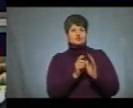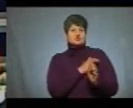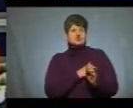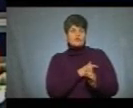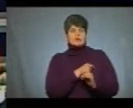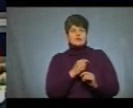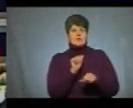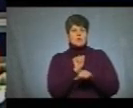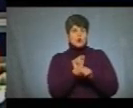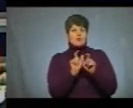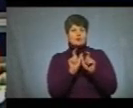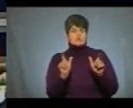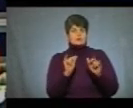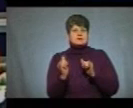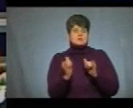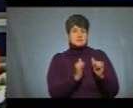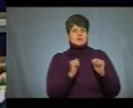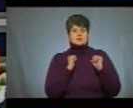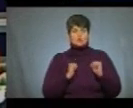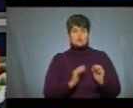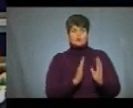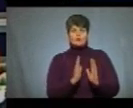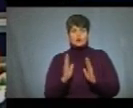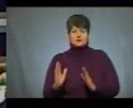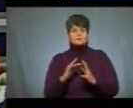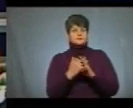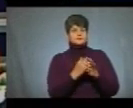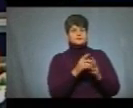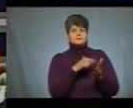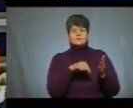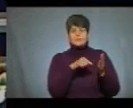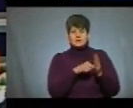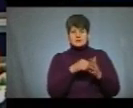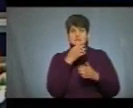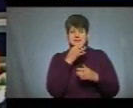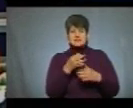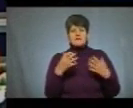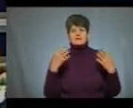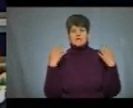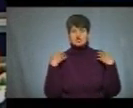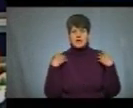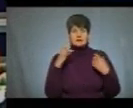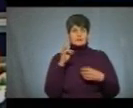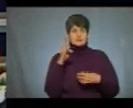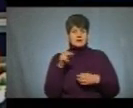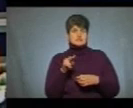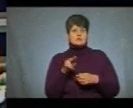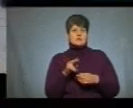блокпостах, будуть забезпечувати спокій та правопорядок в населених пунктах, повідомив начальник Нацполіції області Олександр